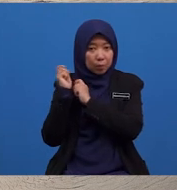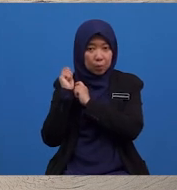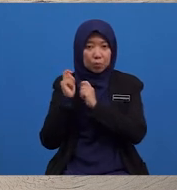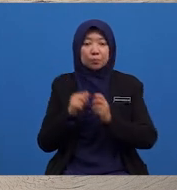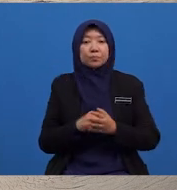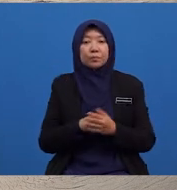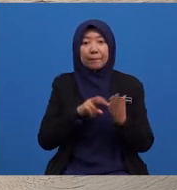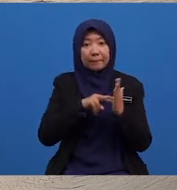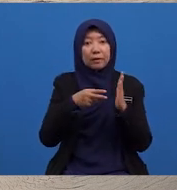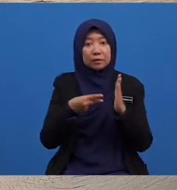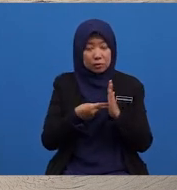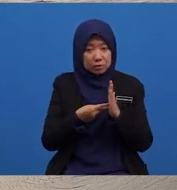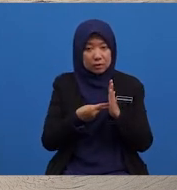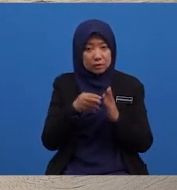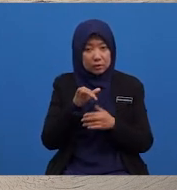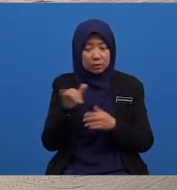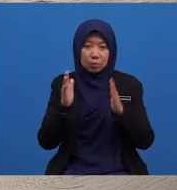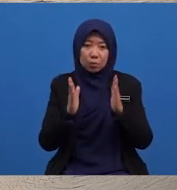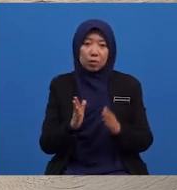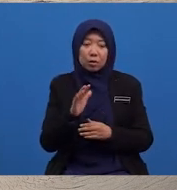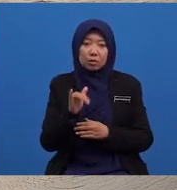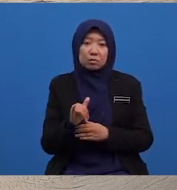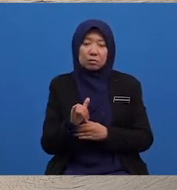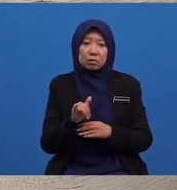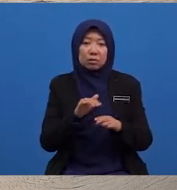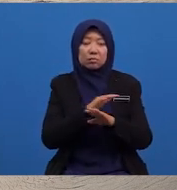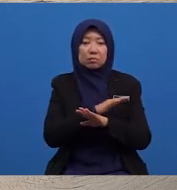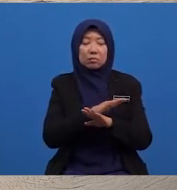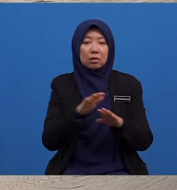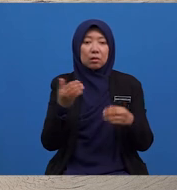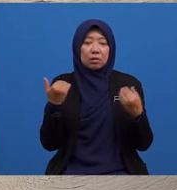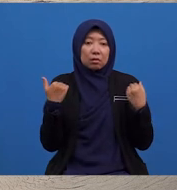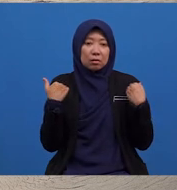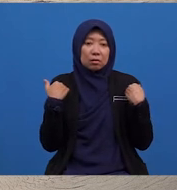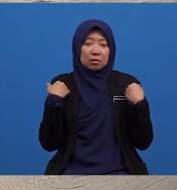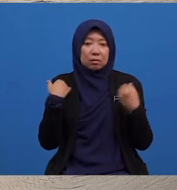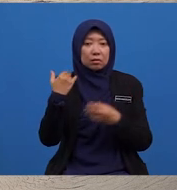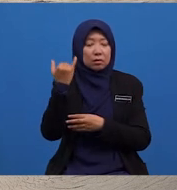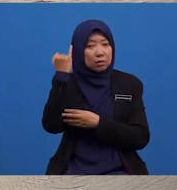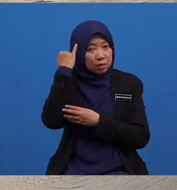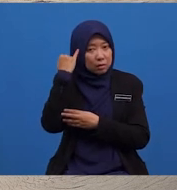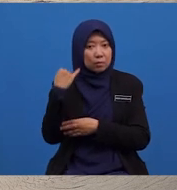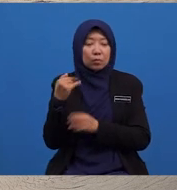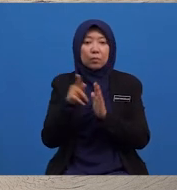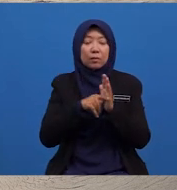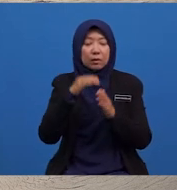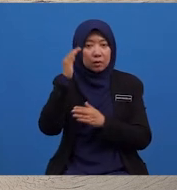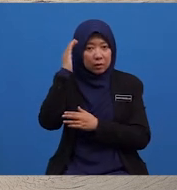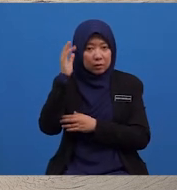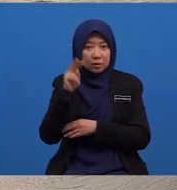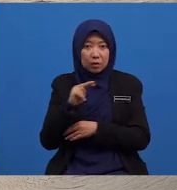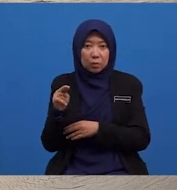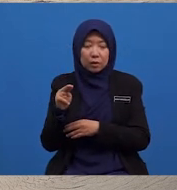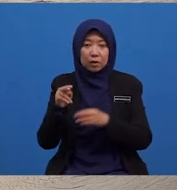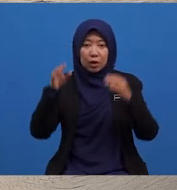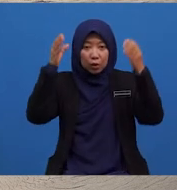bagi perumpamaan ini ialah orang yang cetek pengetahuannya. B, seperti rusa